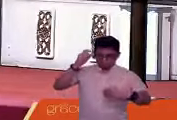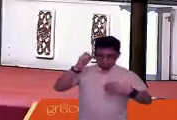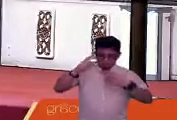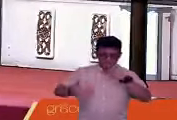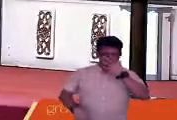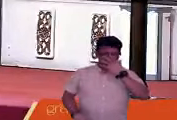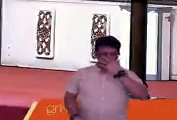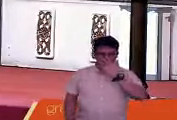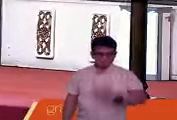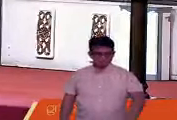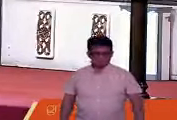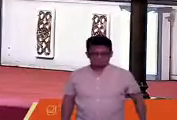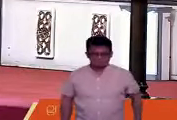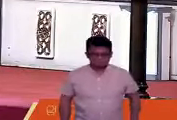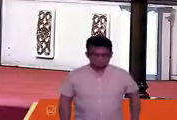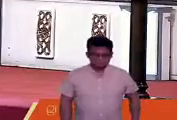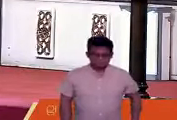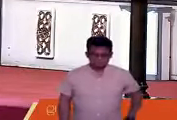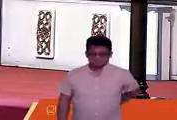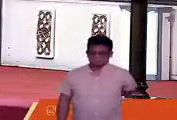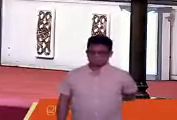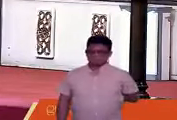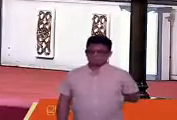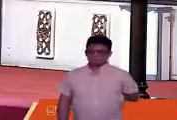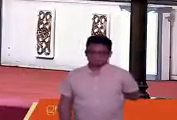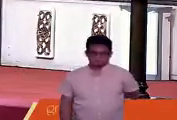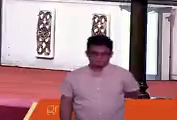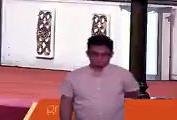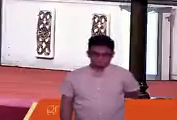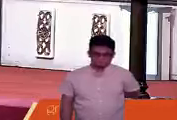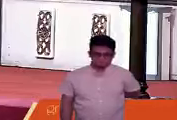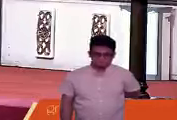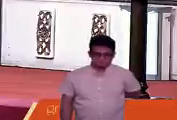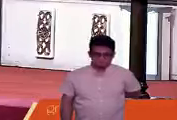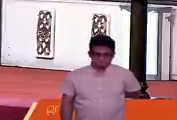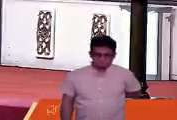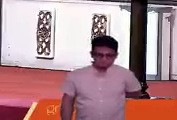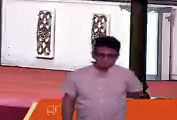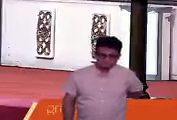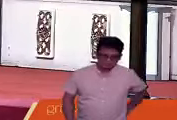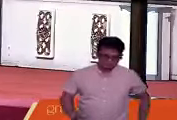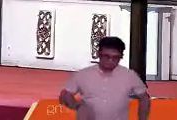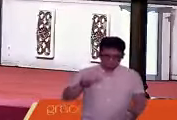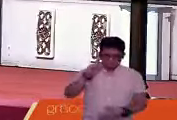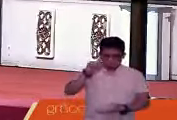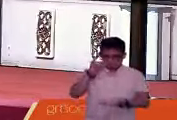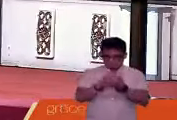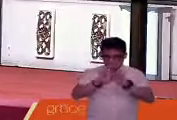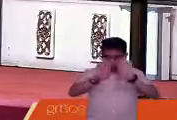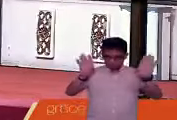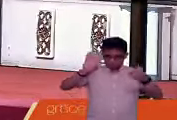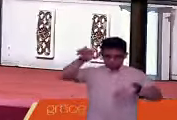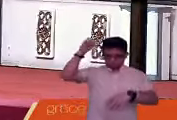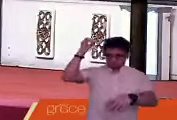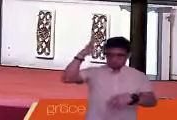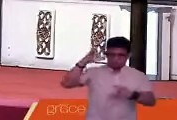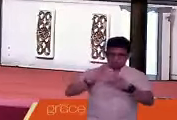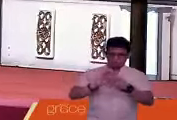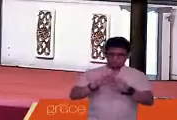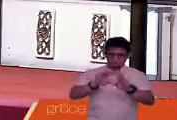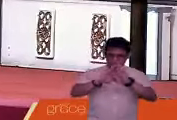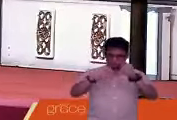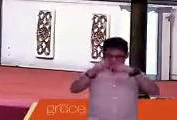Naka-understand to siya. Mauna ang mga kingsunan. The one that opened the graces from heaven over